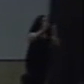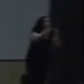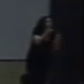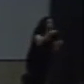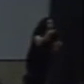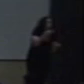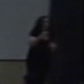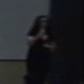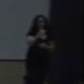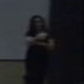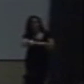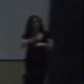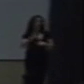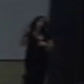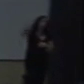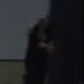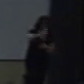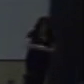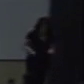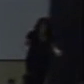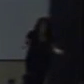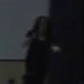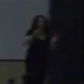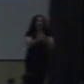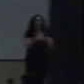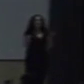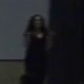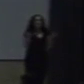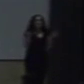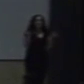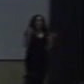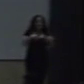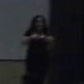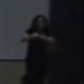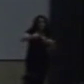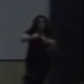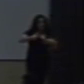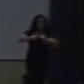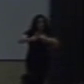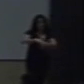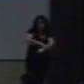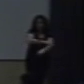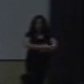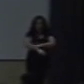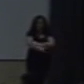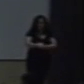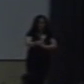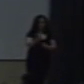I Twitter o Facebook, el que sigui, no? O en la campanya electoral, ara que veig el Ricard,